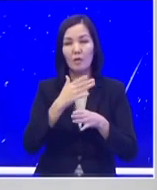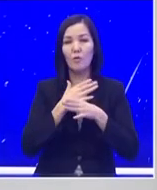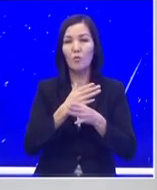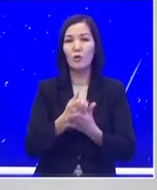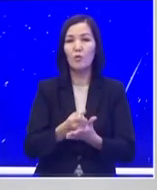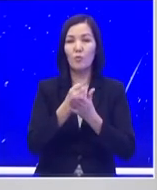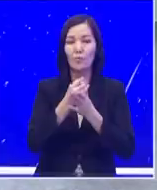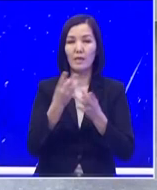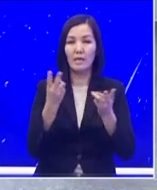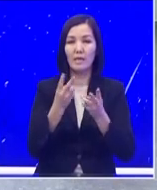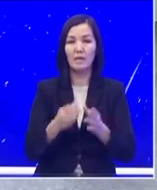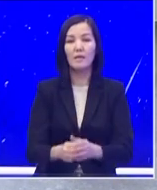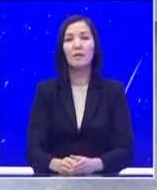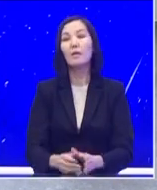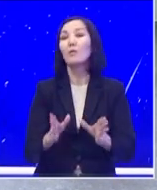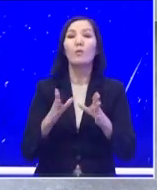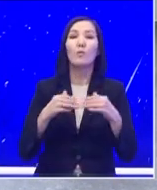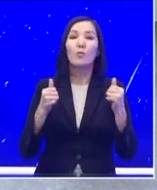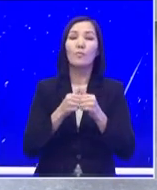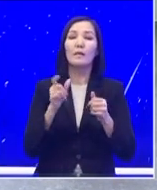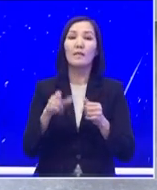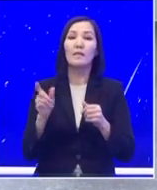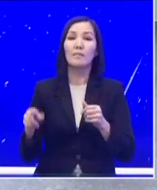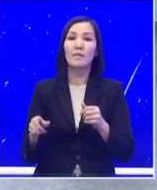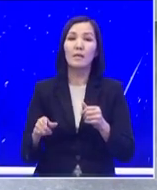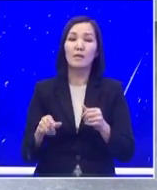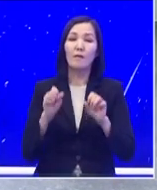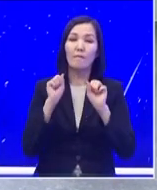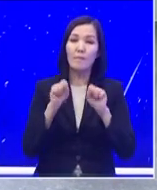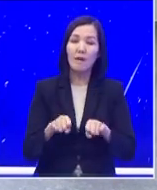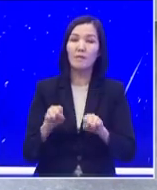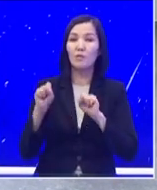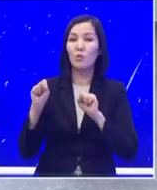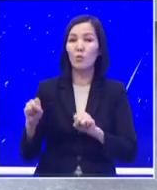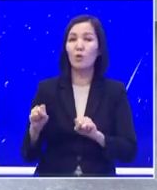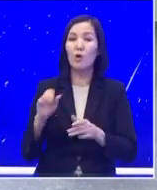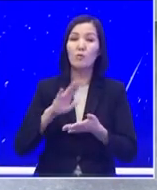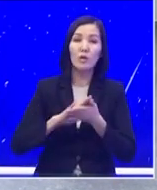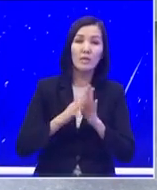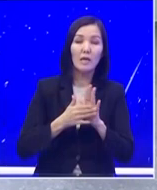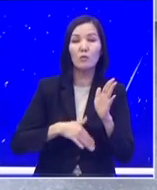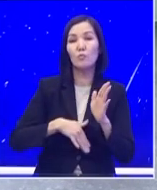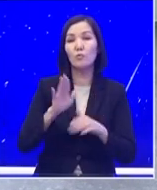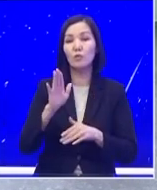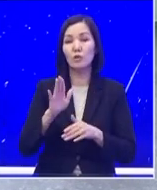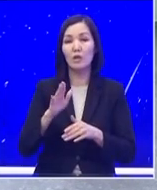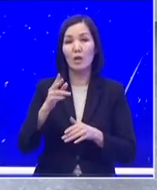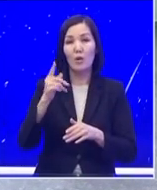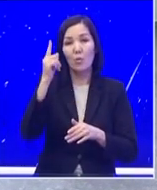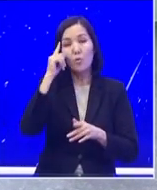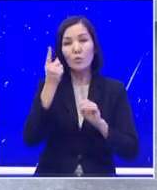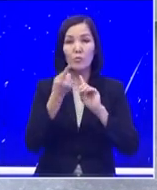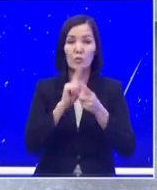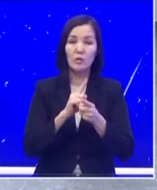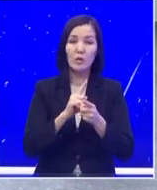қолдау қажет екен. Отбасылардың мүшелерінің мүддесін көтеру, жағдайын, өзінің көзқарастарын өзгерту,